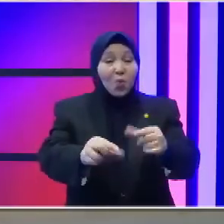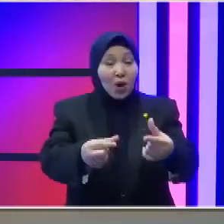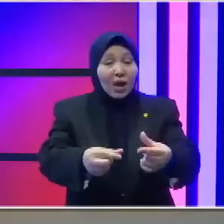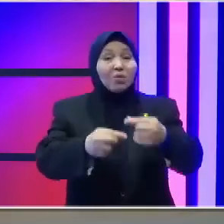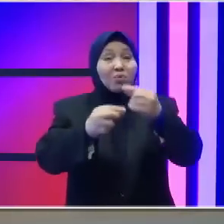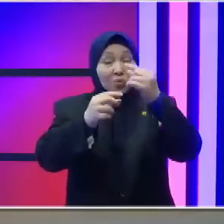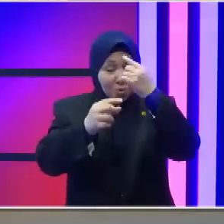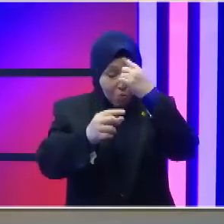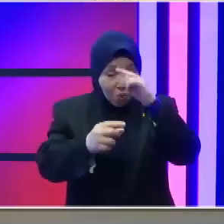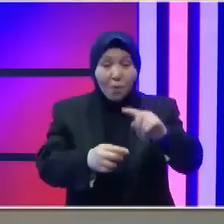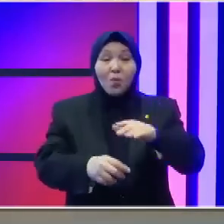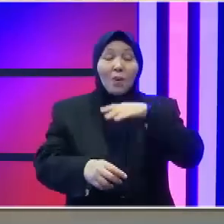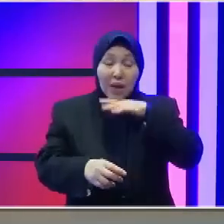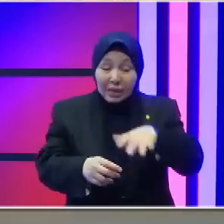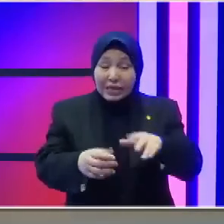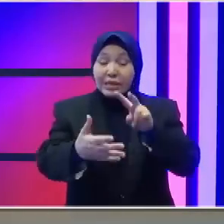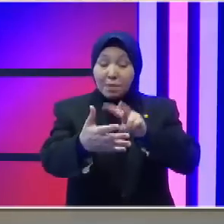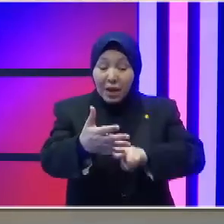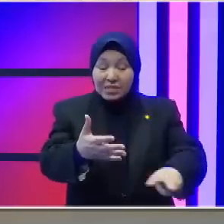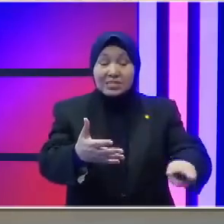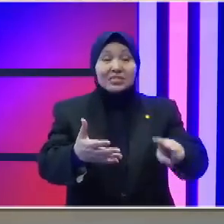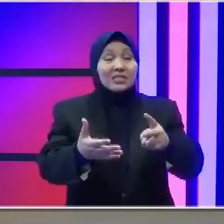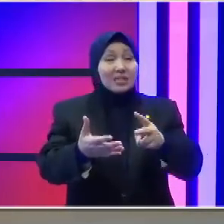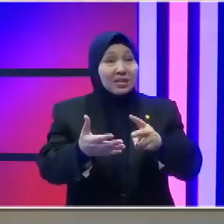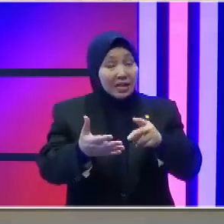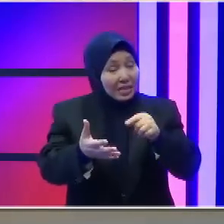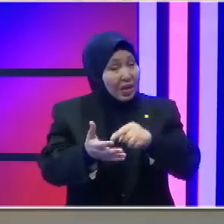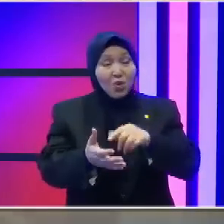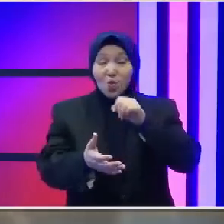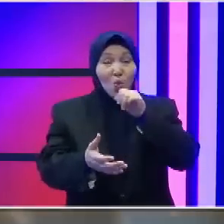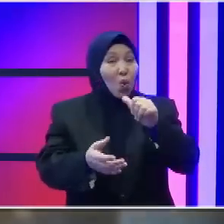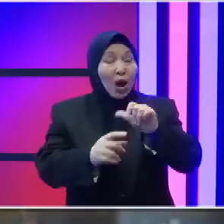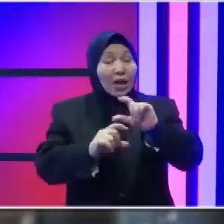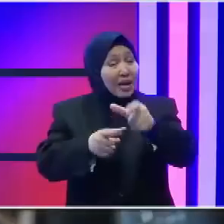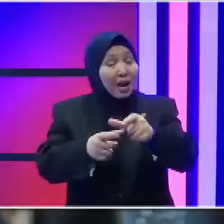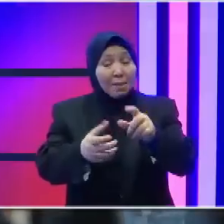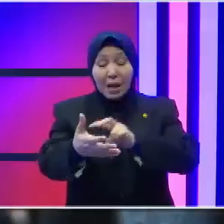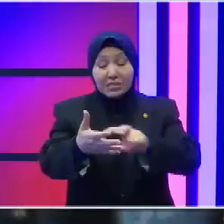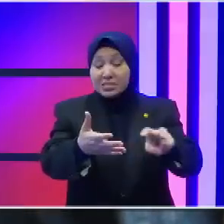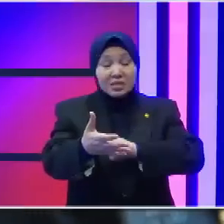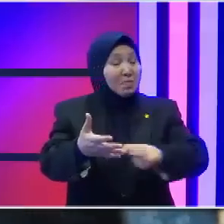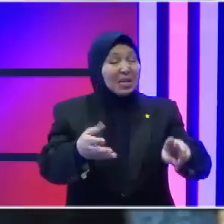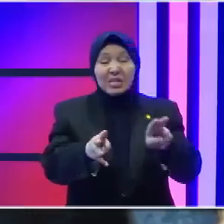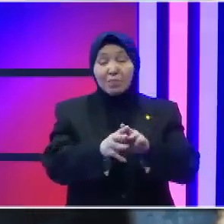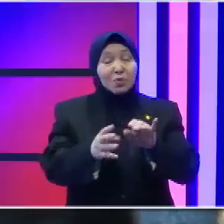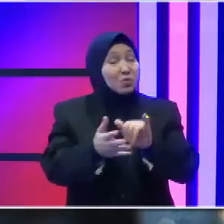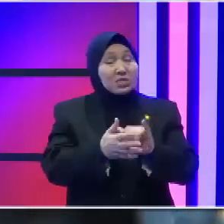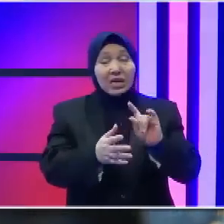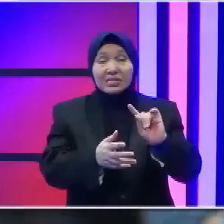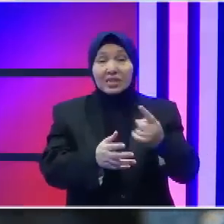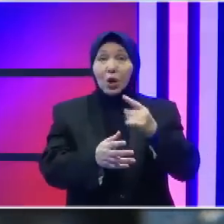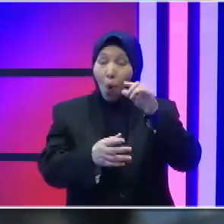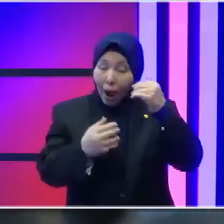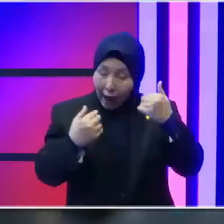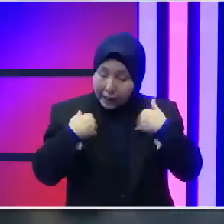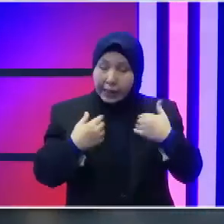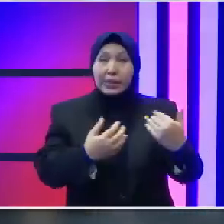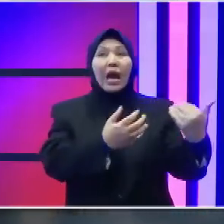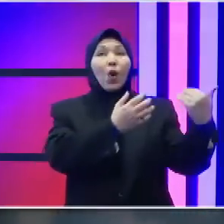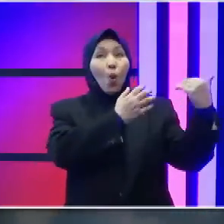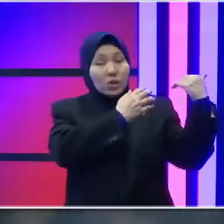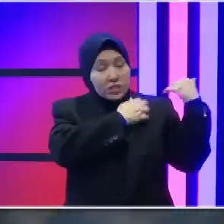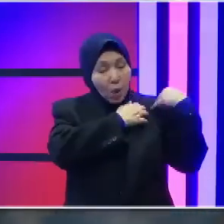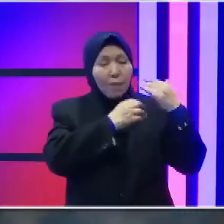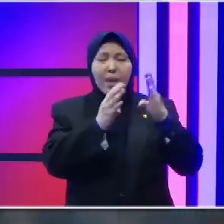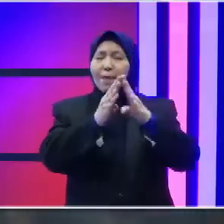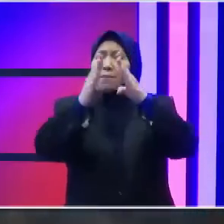maksudnya Quran ini yang kita baca, tuan-tuan, dia bukan sebagai hadiah kita sekadar baca begitu sahaja, tetapi ada tanggungjawab